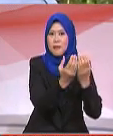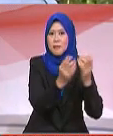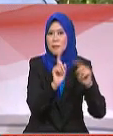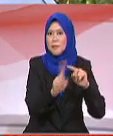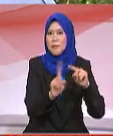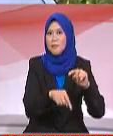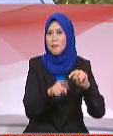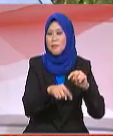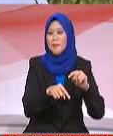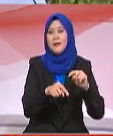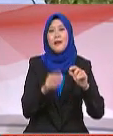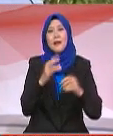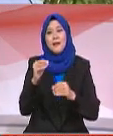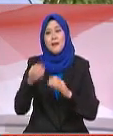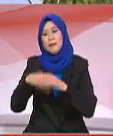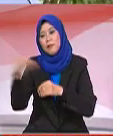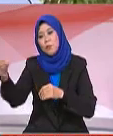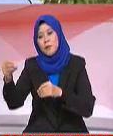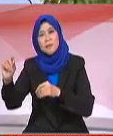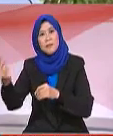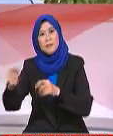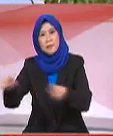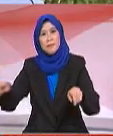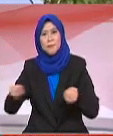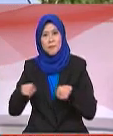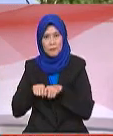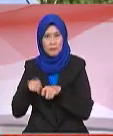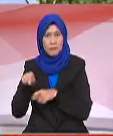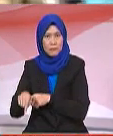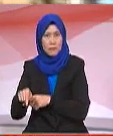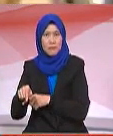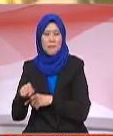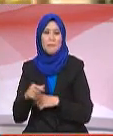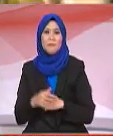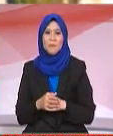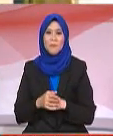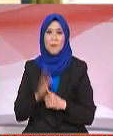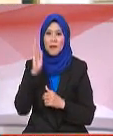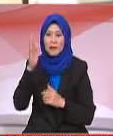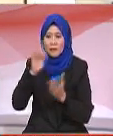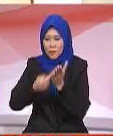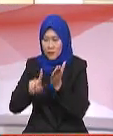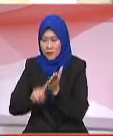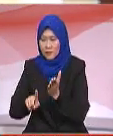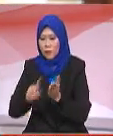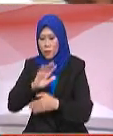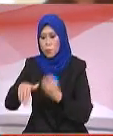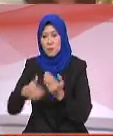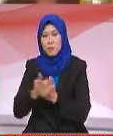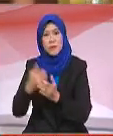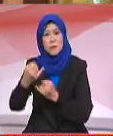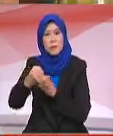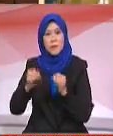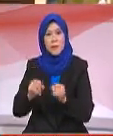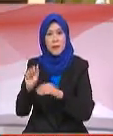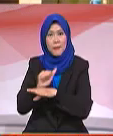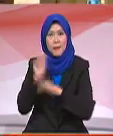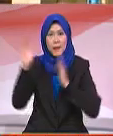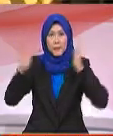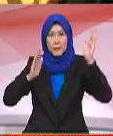tempat anak-anak belajar, hanya berada di luar daripada premis pasti. Kita akan pastikan Jabatan Amal